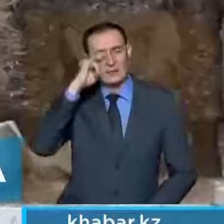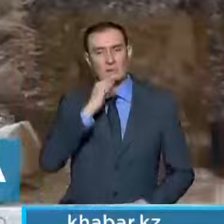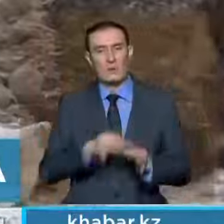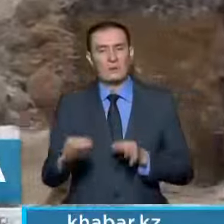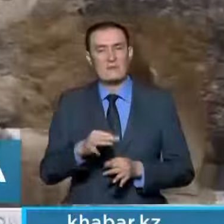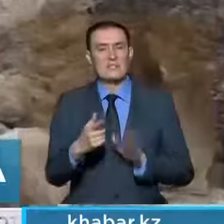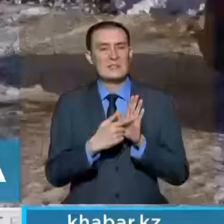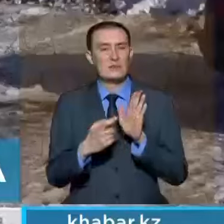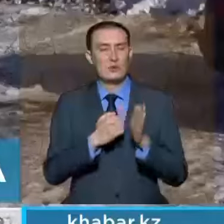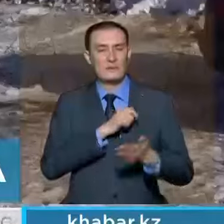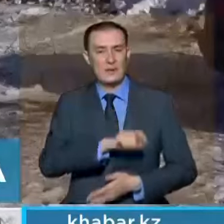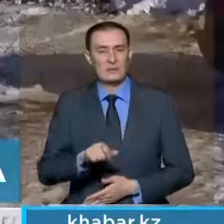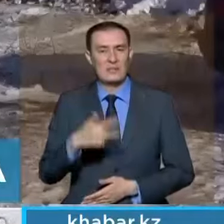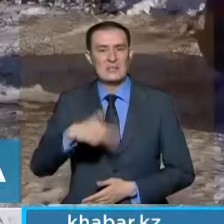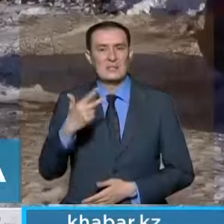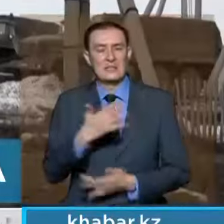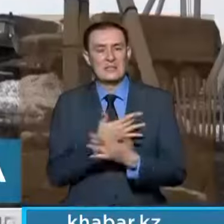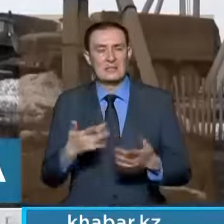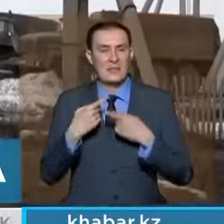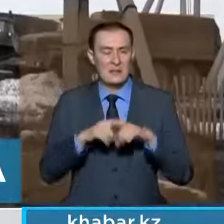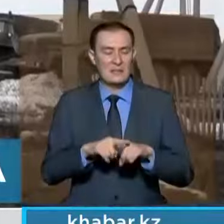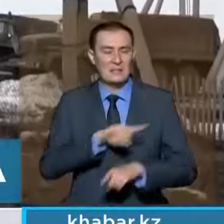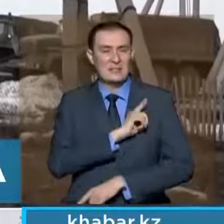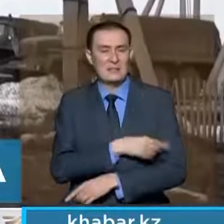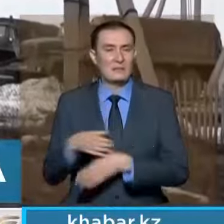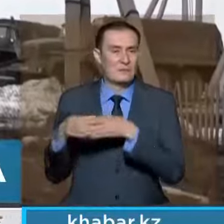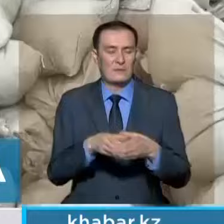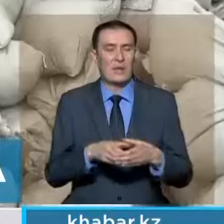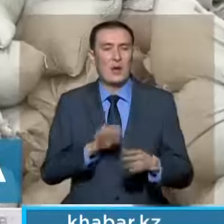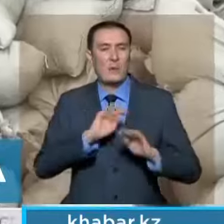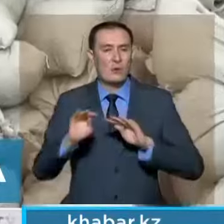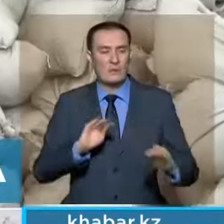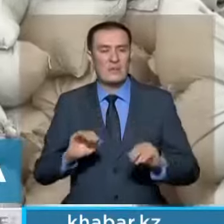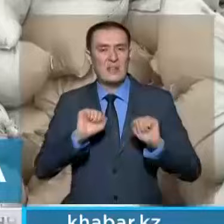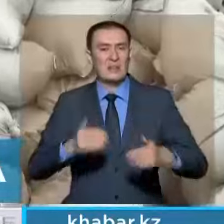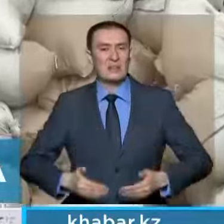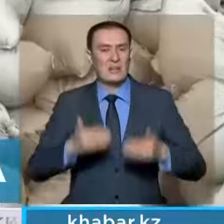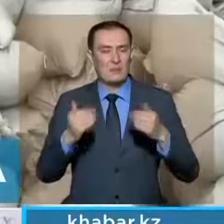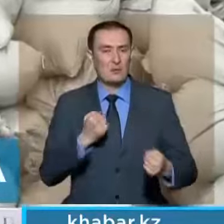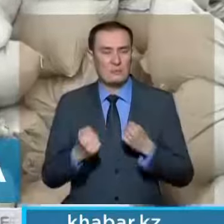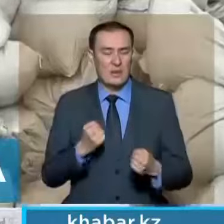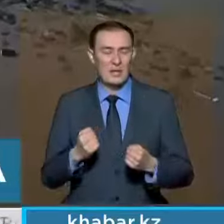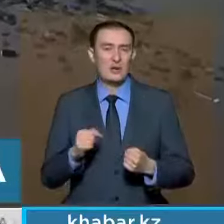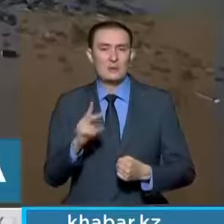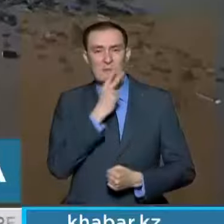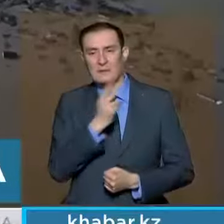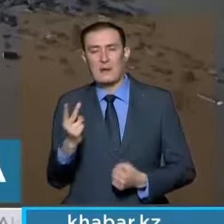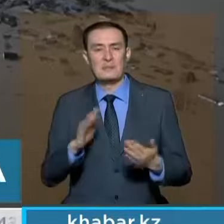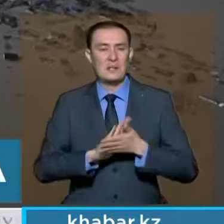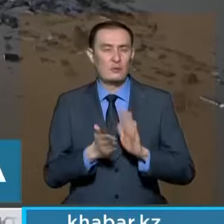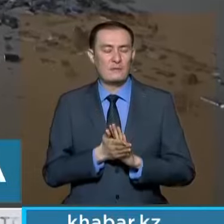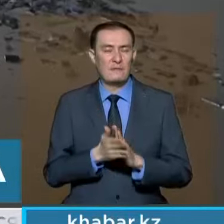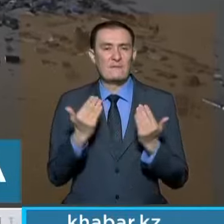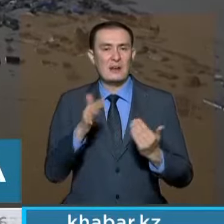700 военнослужащих и 33 единицы техники. Все силы сосредоточены на оборудовании дамб и их укреплении. Для отслеживания обстановки в